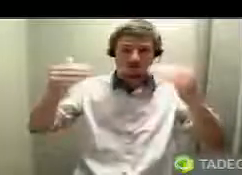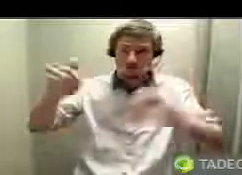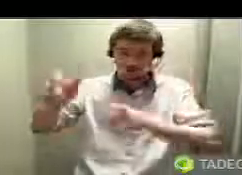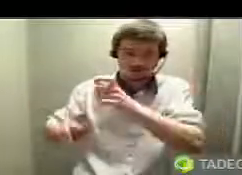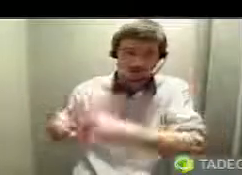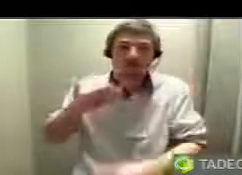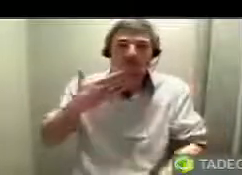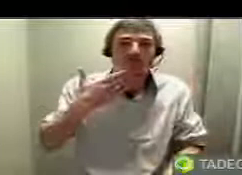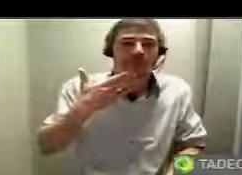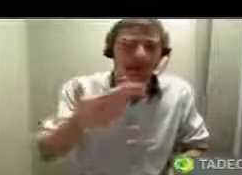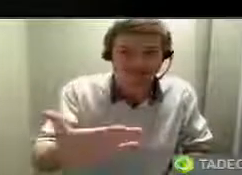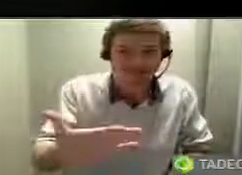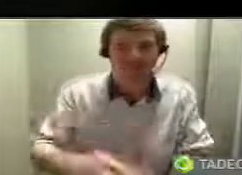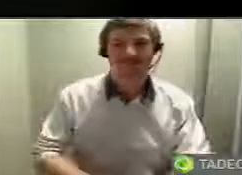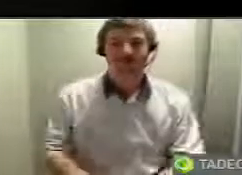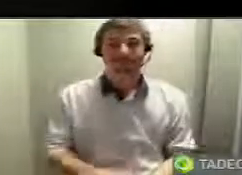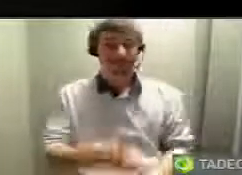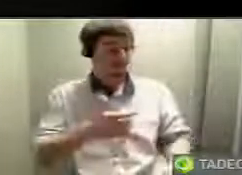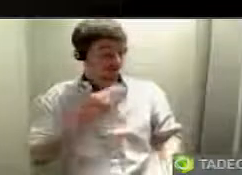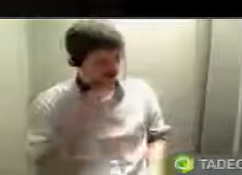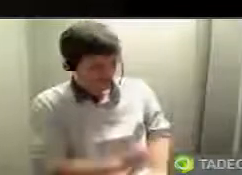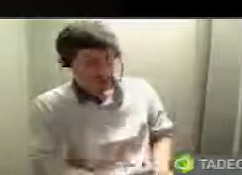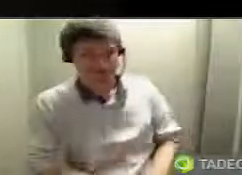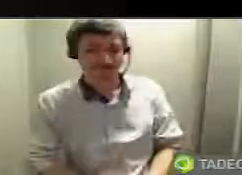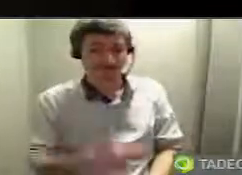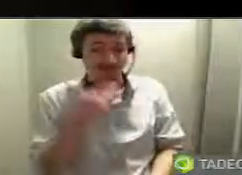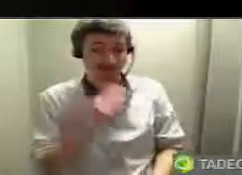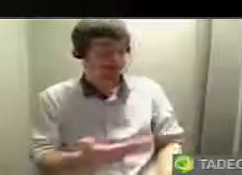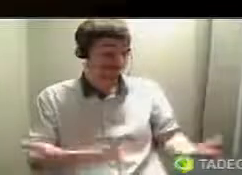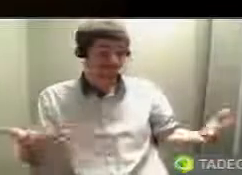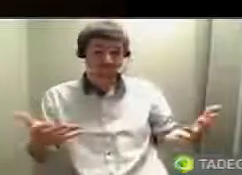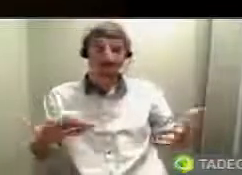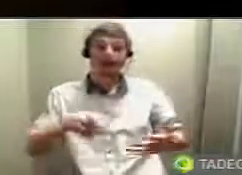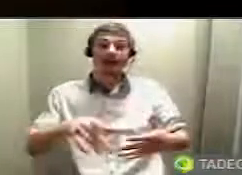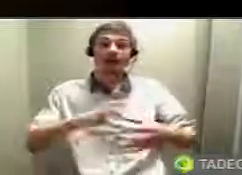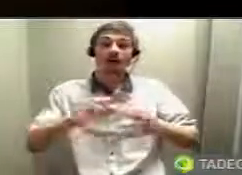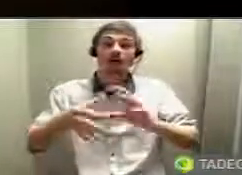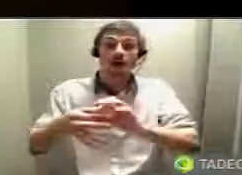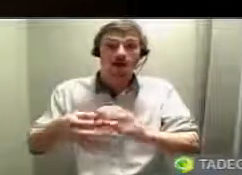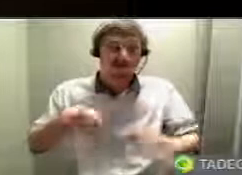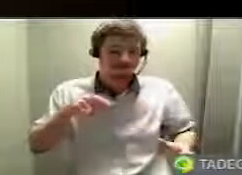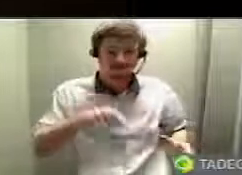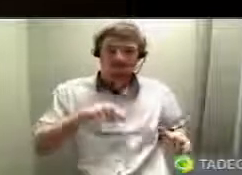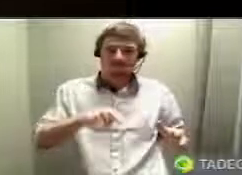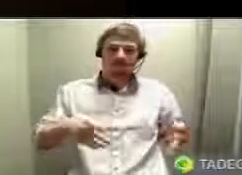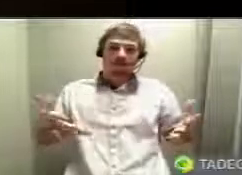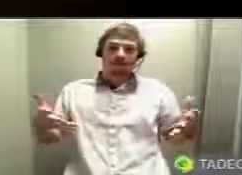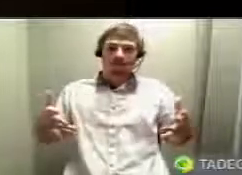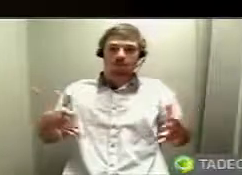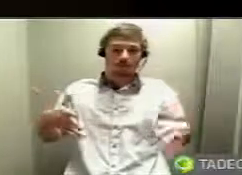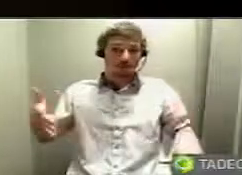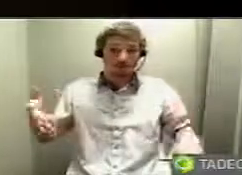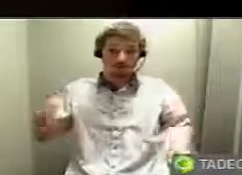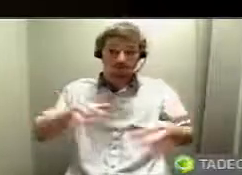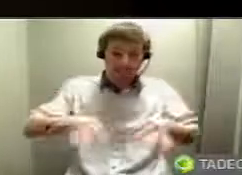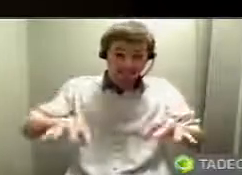Merci, merci. Ces Jeux ont été présentés comme un véritable retour aux sources, un retour au pays. On